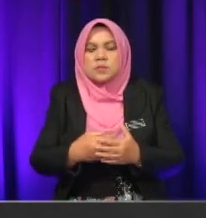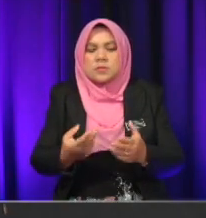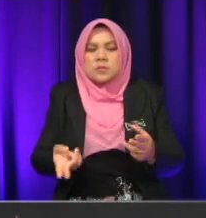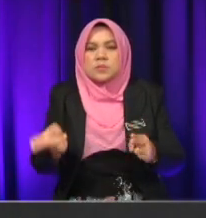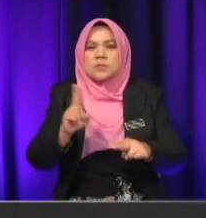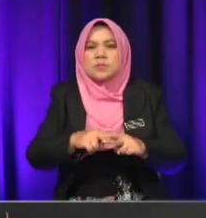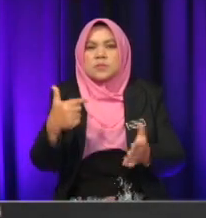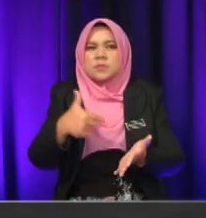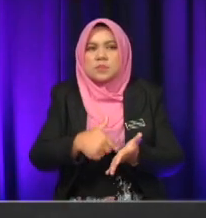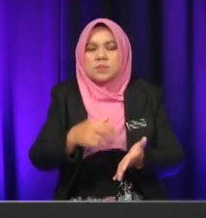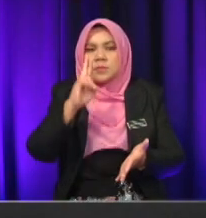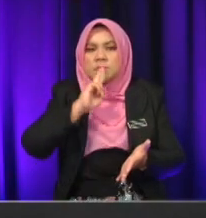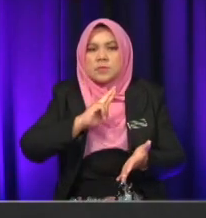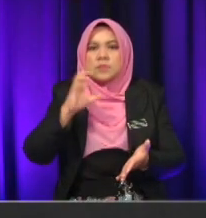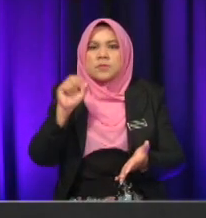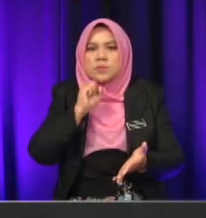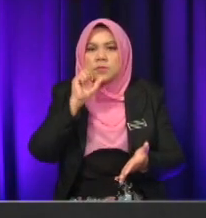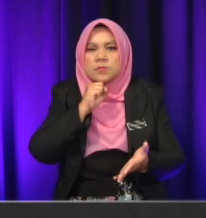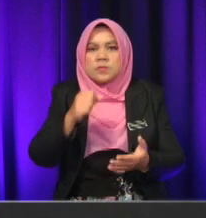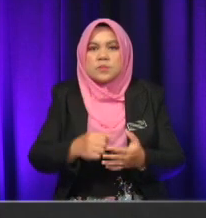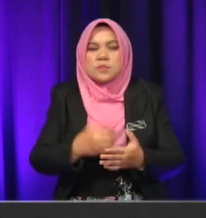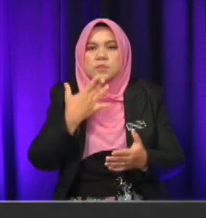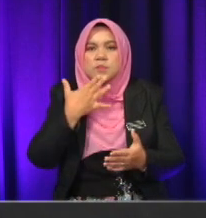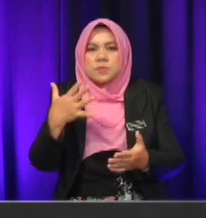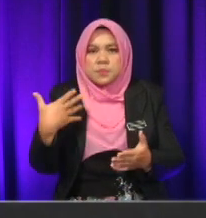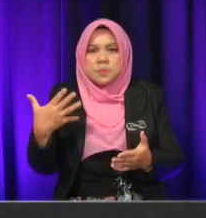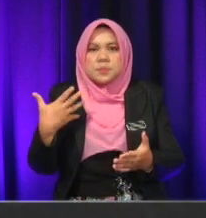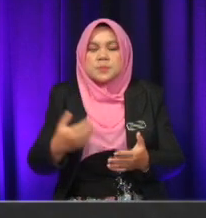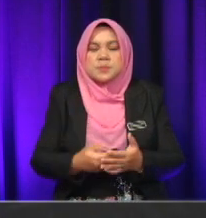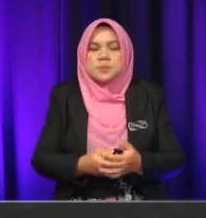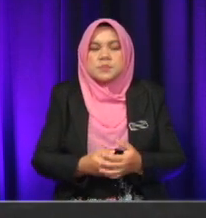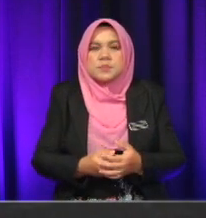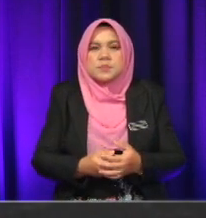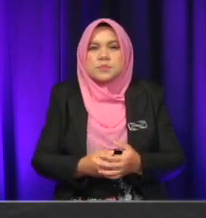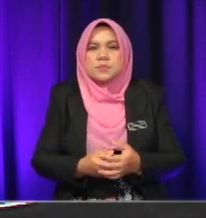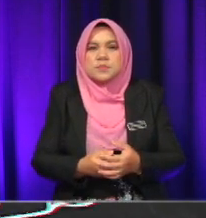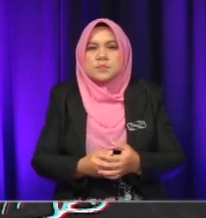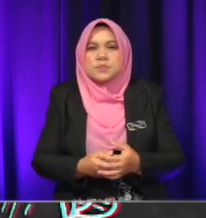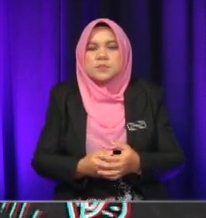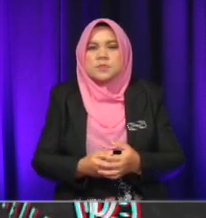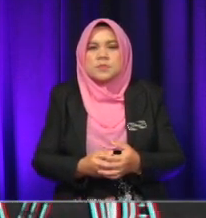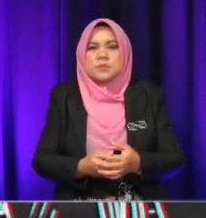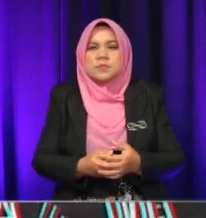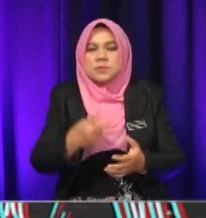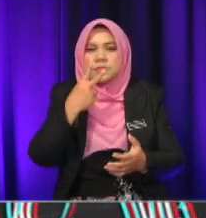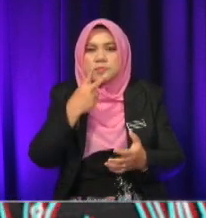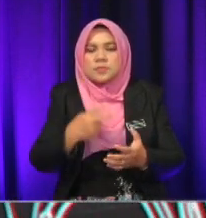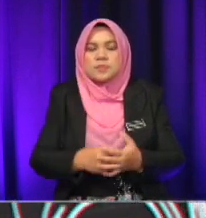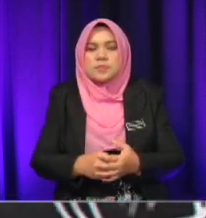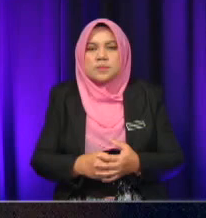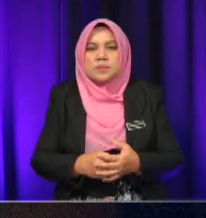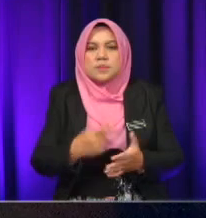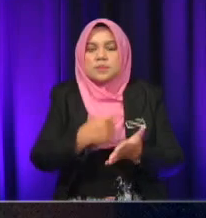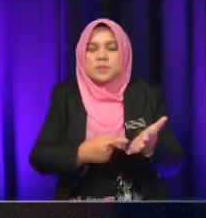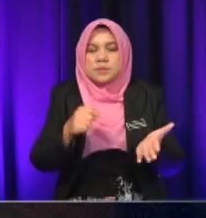warna merah dan jingga, warna panas cikgu. Ya, betul. Tak tengok pun jadi nak tengok. Betul. Apa